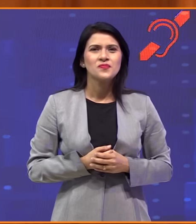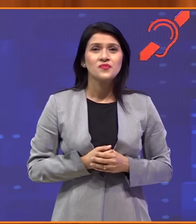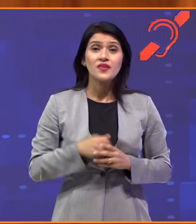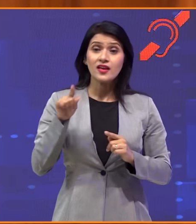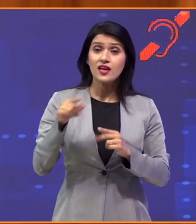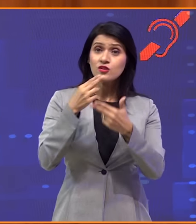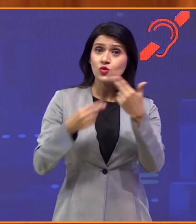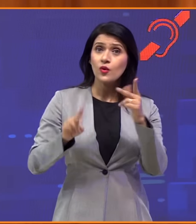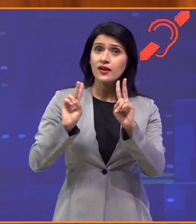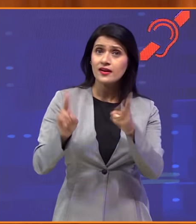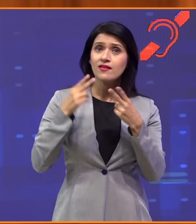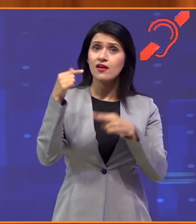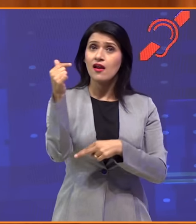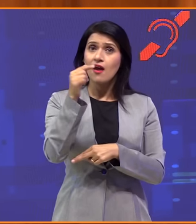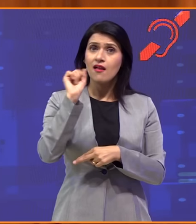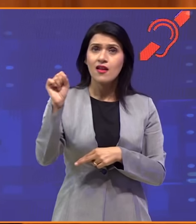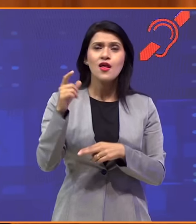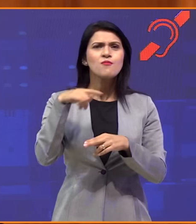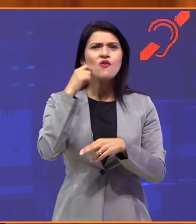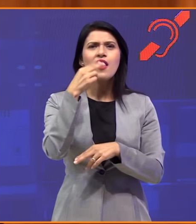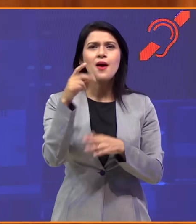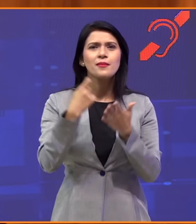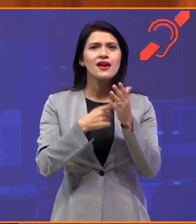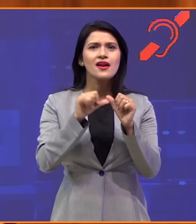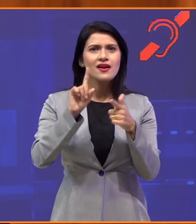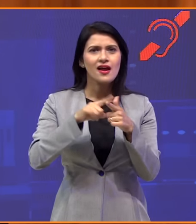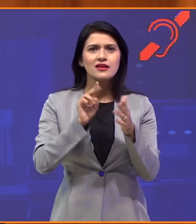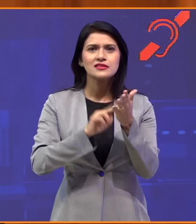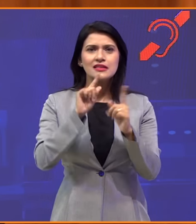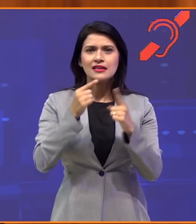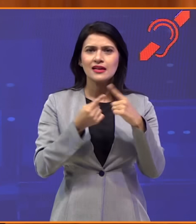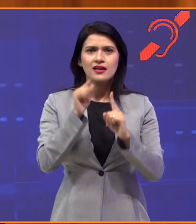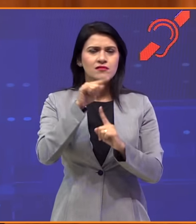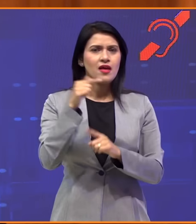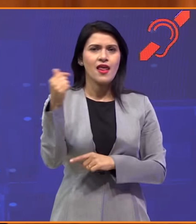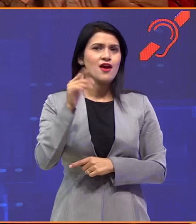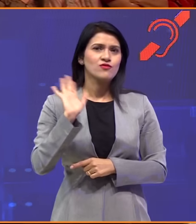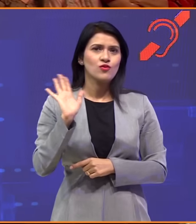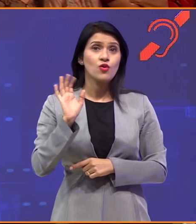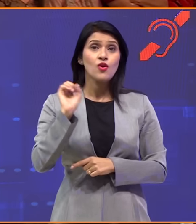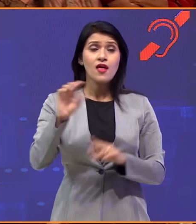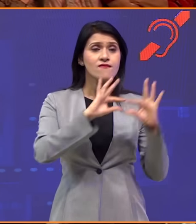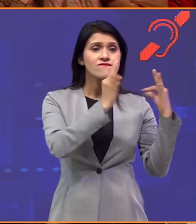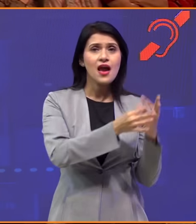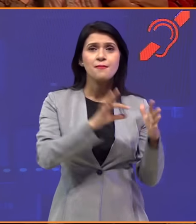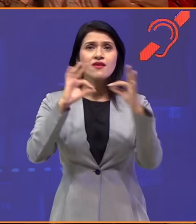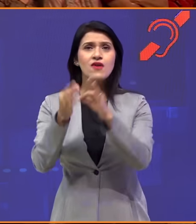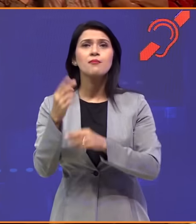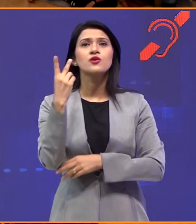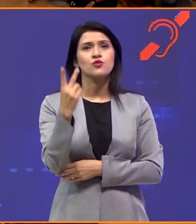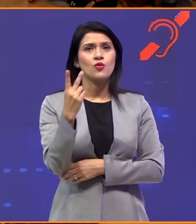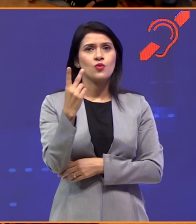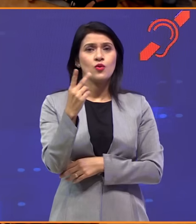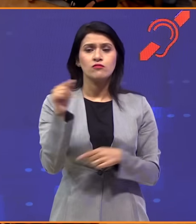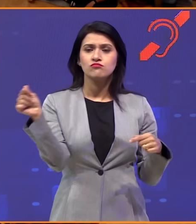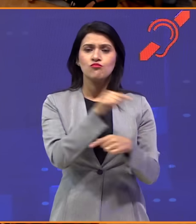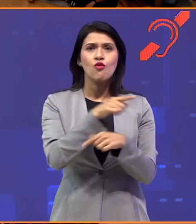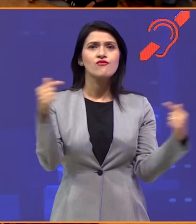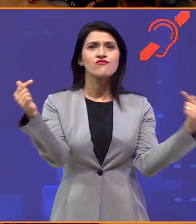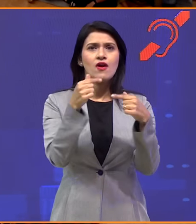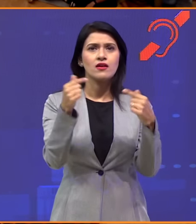ये ये जो नेगेटिव है जैसे जो आप राजनीति की बात कर रहे हैं मैं इसको नेगेटिव नहीं मानता उसमें दो परिवार की लड़ाई थी और मैं एक